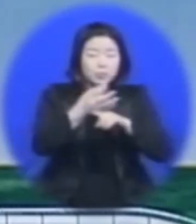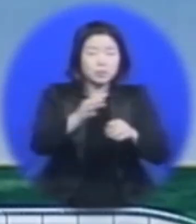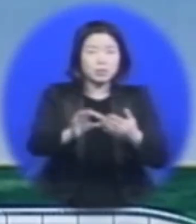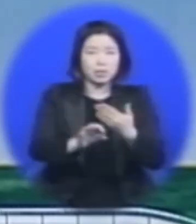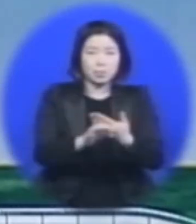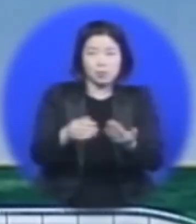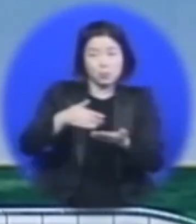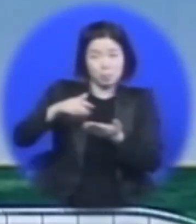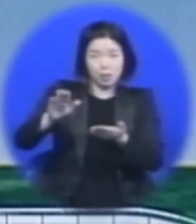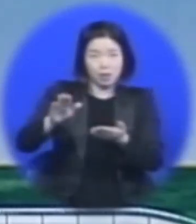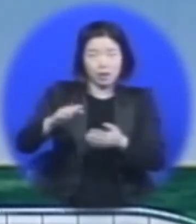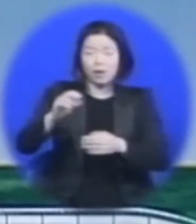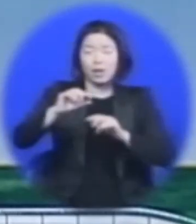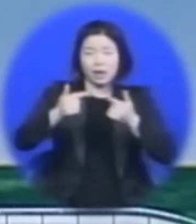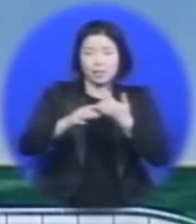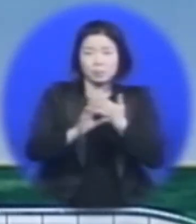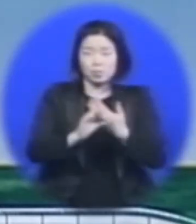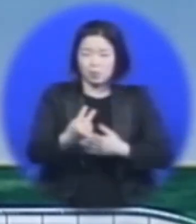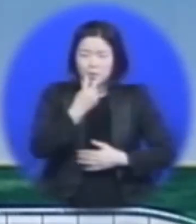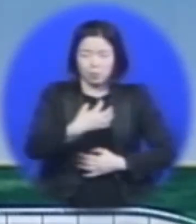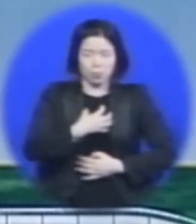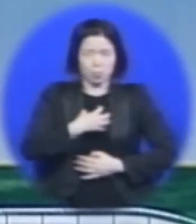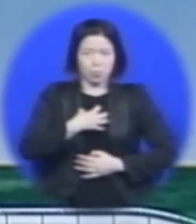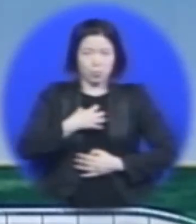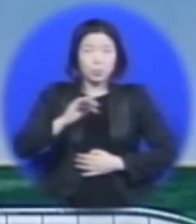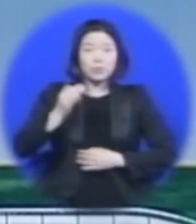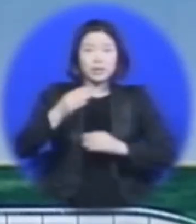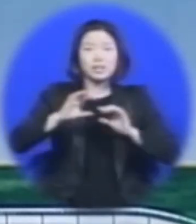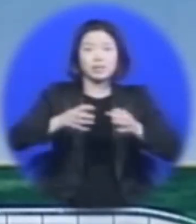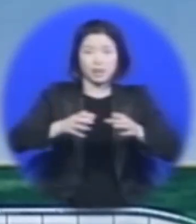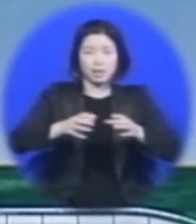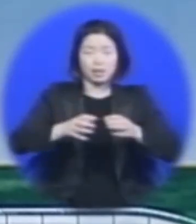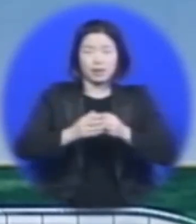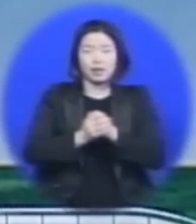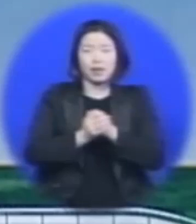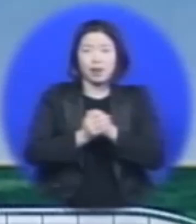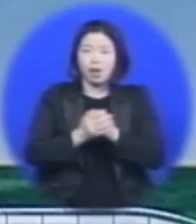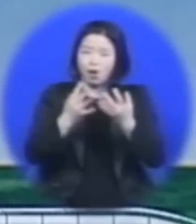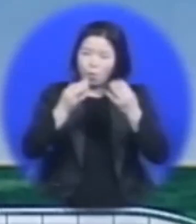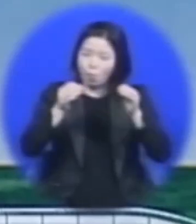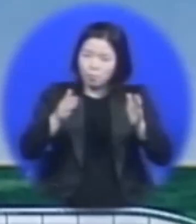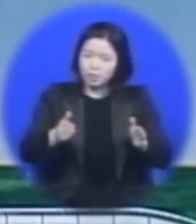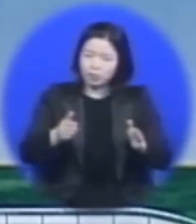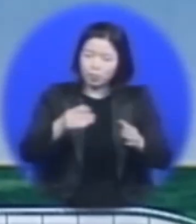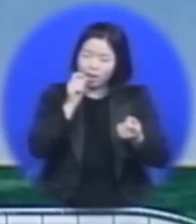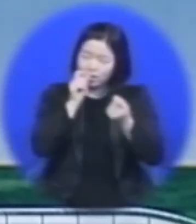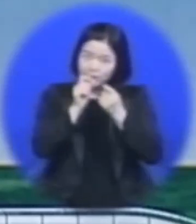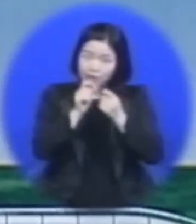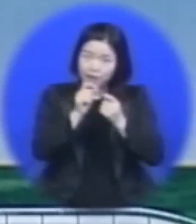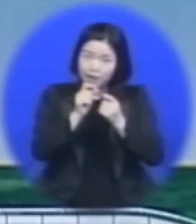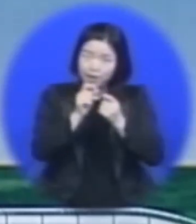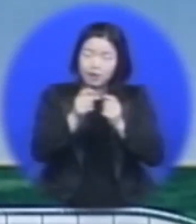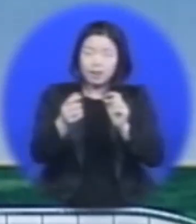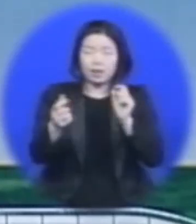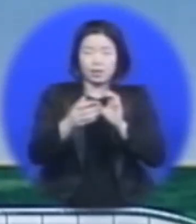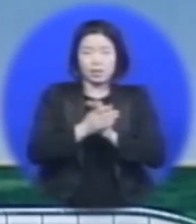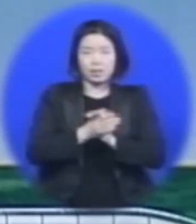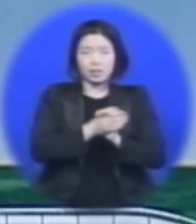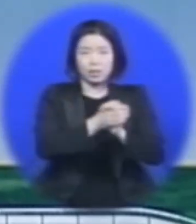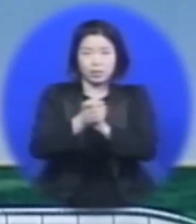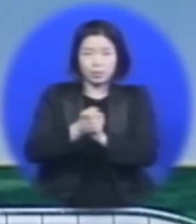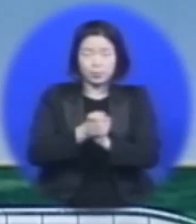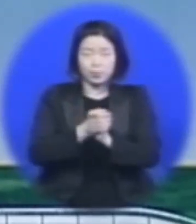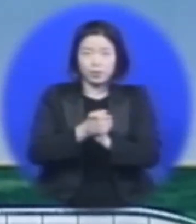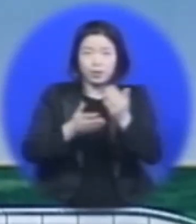생명의 위협을 당할 수 있는 나라이니 얼마 동안 친밀해지고 교재가 깊어지고